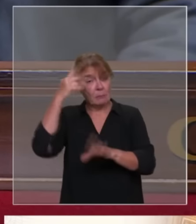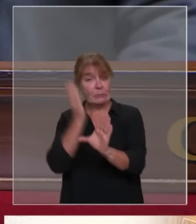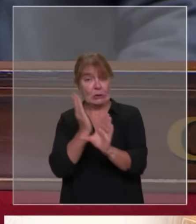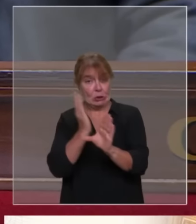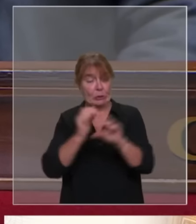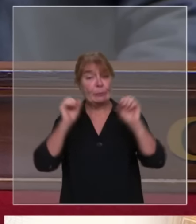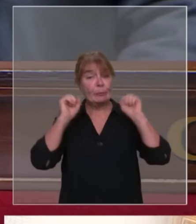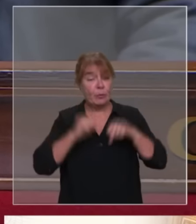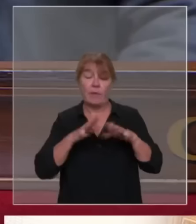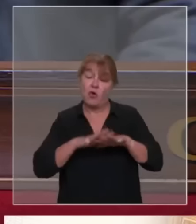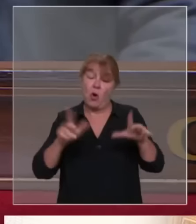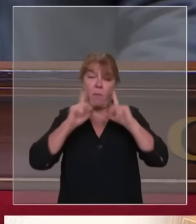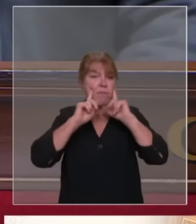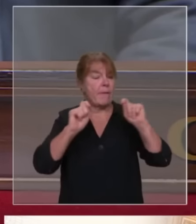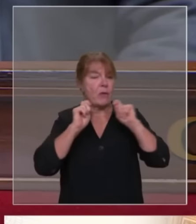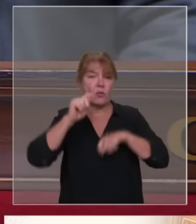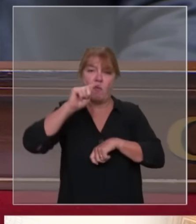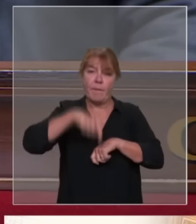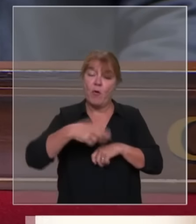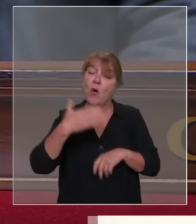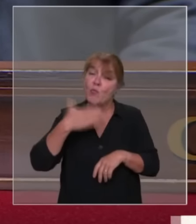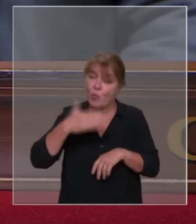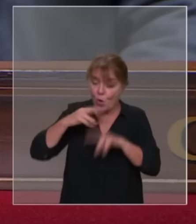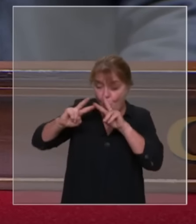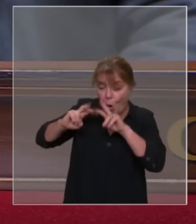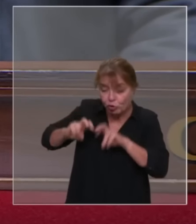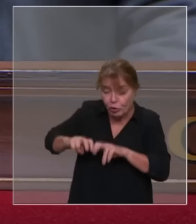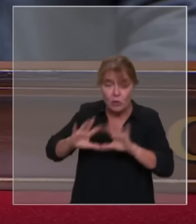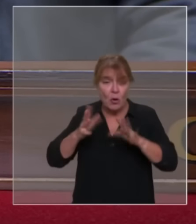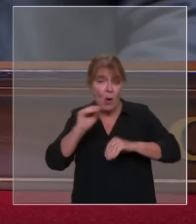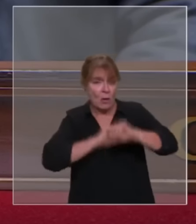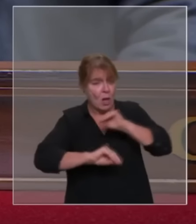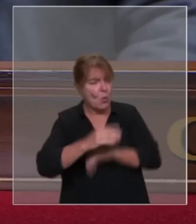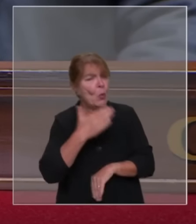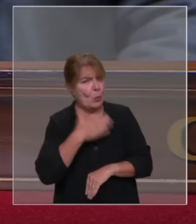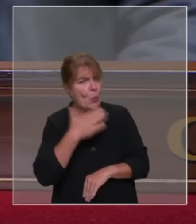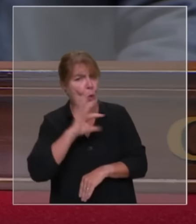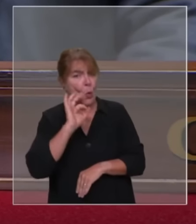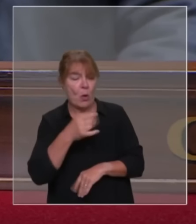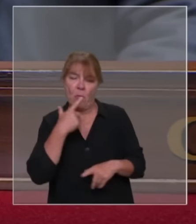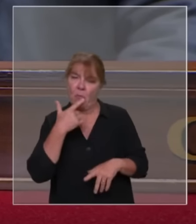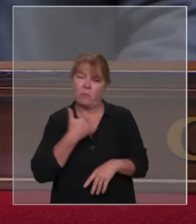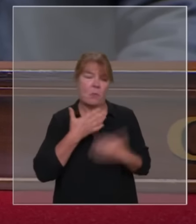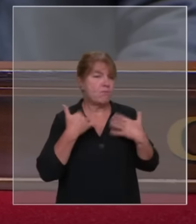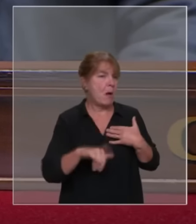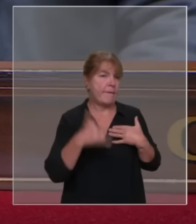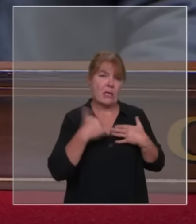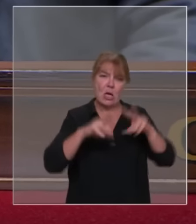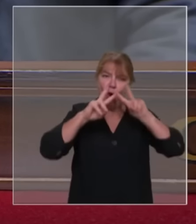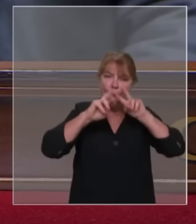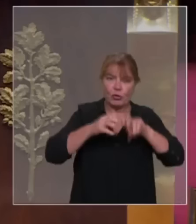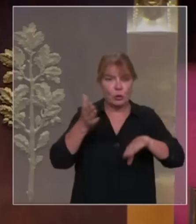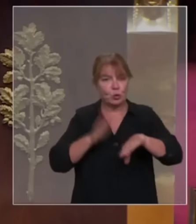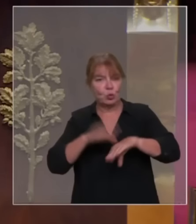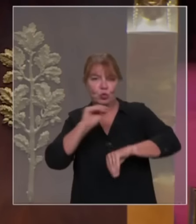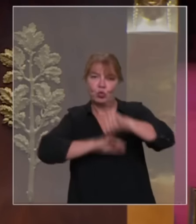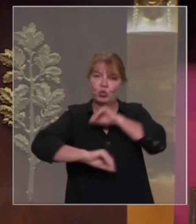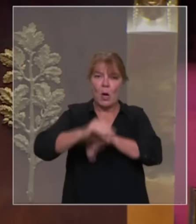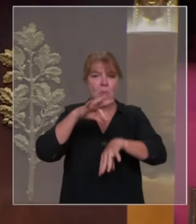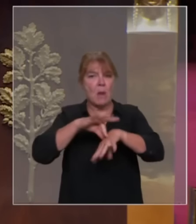essentielle. Des progrès sont réalisés dans la recherche et dans les traitements. Mais il y a encore tellement à faire dans les